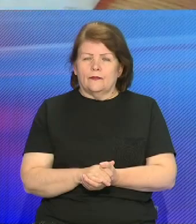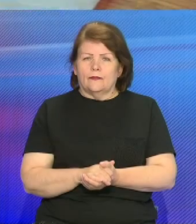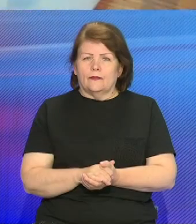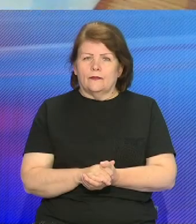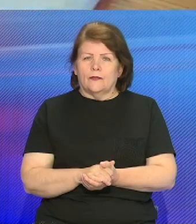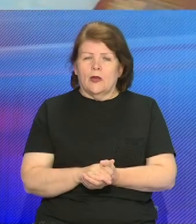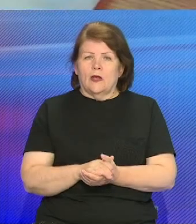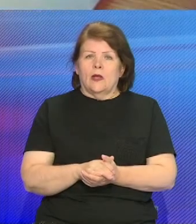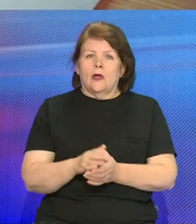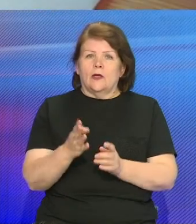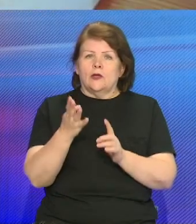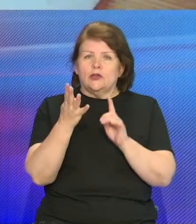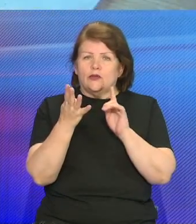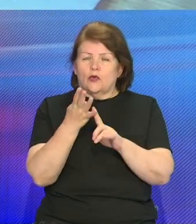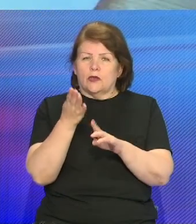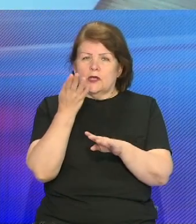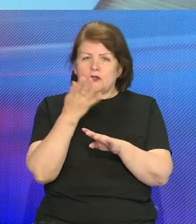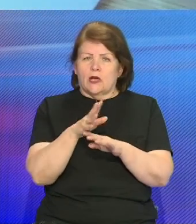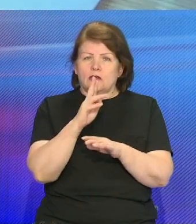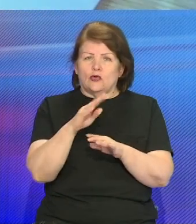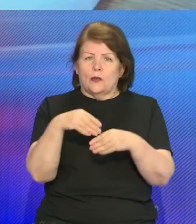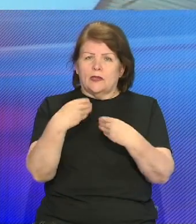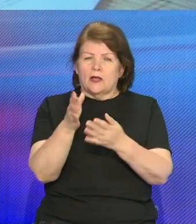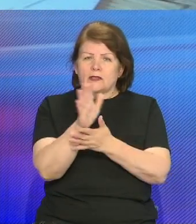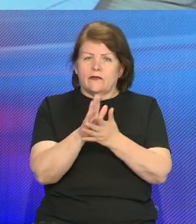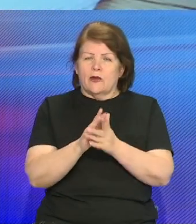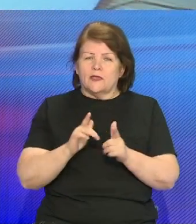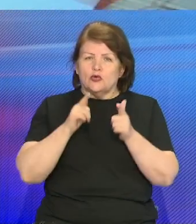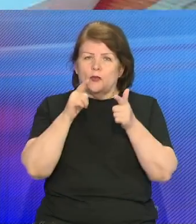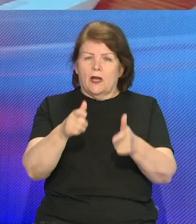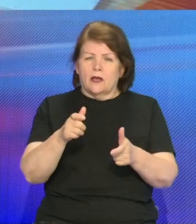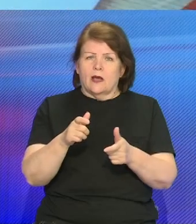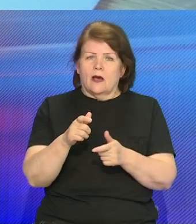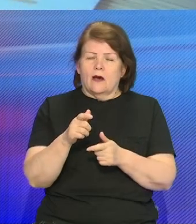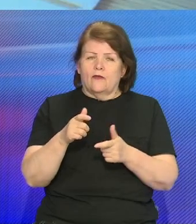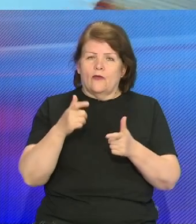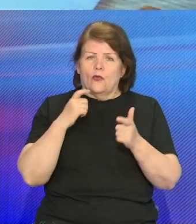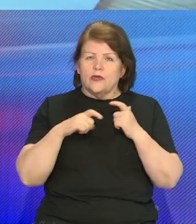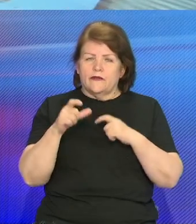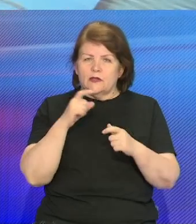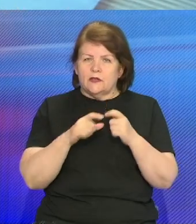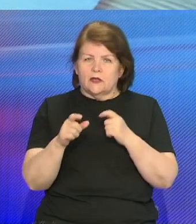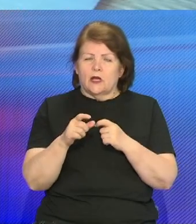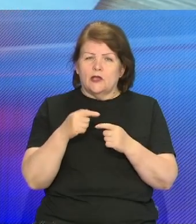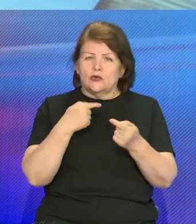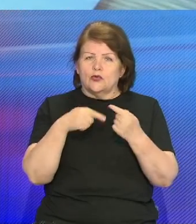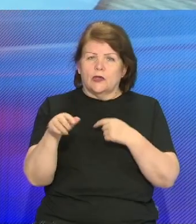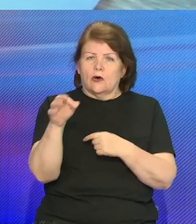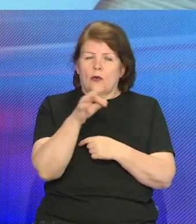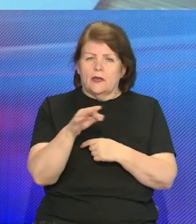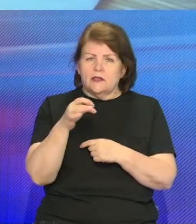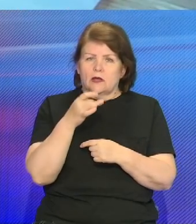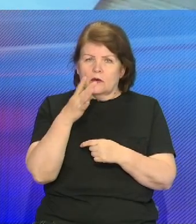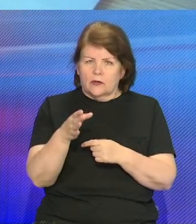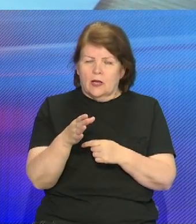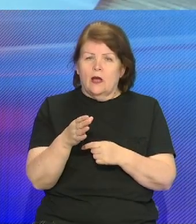Четвертая частка из всех, кто подал заяву на поступление в Купаловский университет, жигары и других областей страны. Больше всех